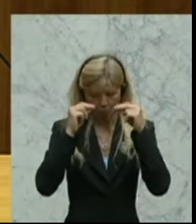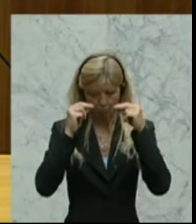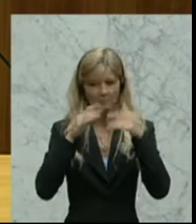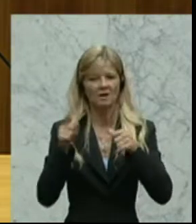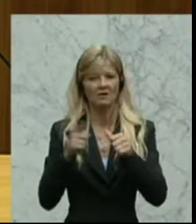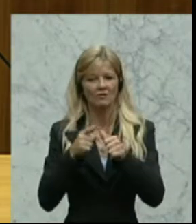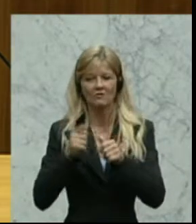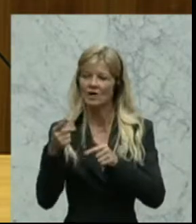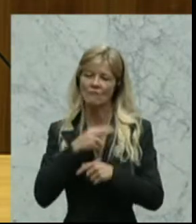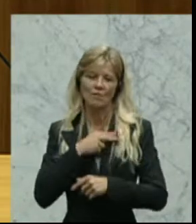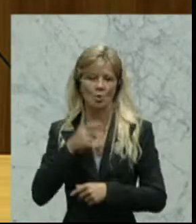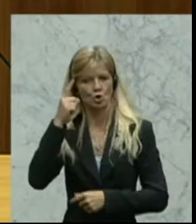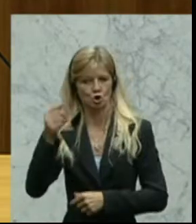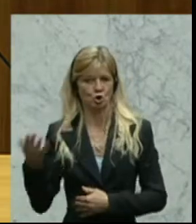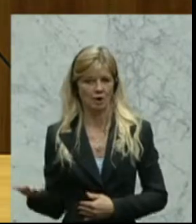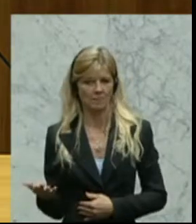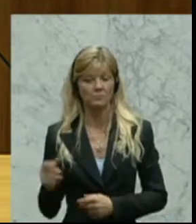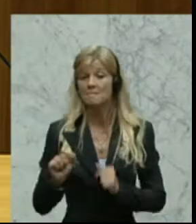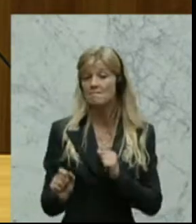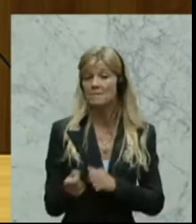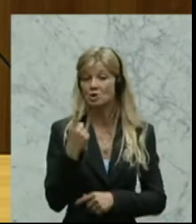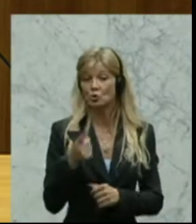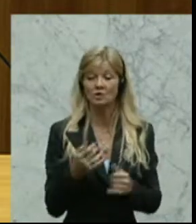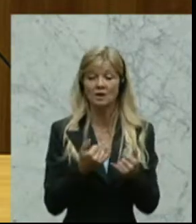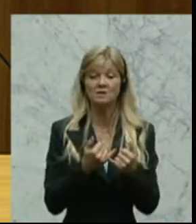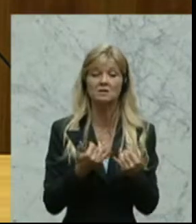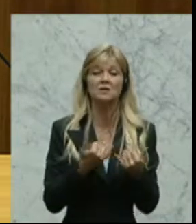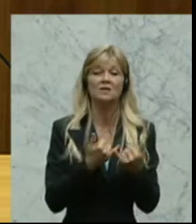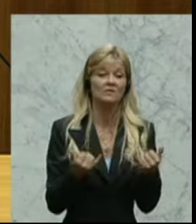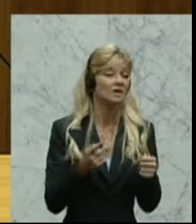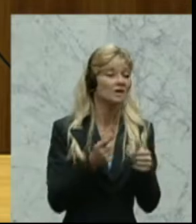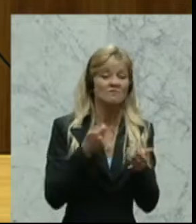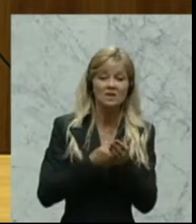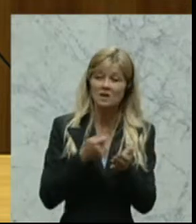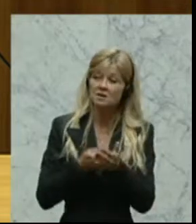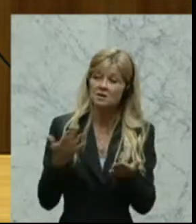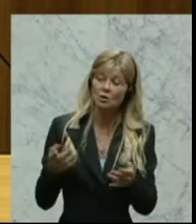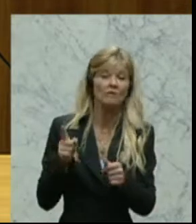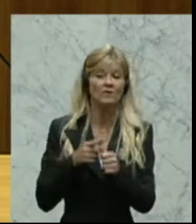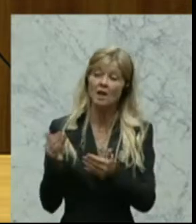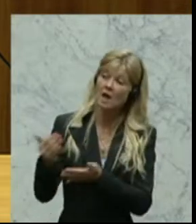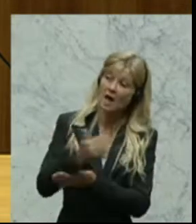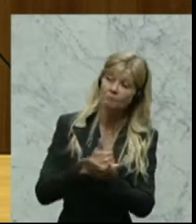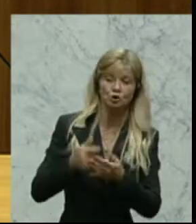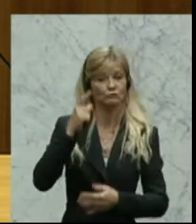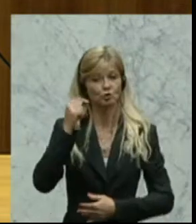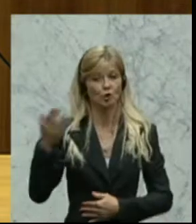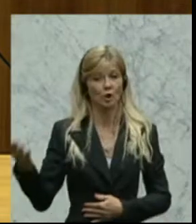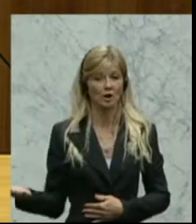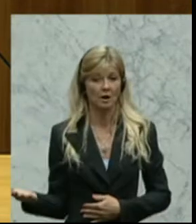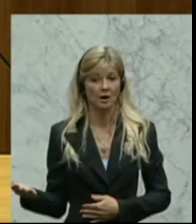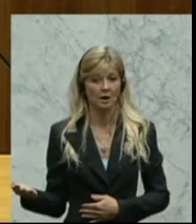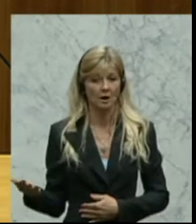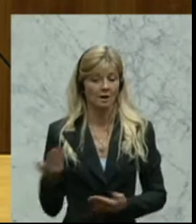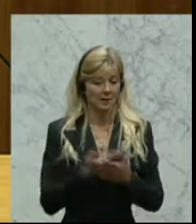eine Finanzierung einer Steuerentlastung durch eine Erbschaftssteuer. Und wenn Sie sich, Frau Kollegin Nachbar, hier herausstellen